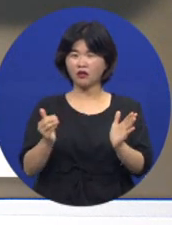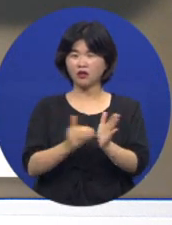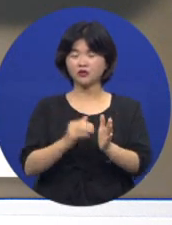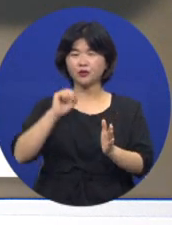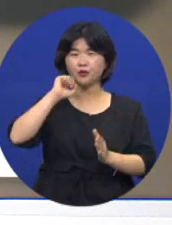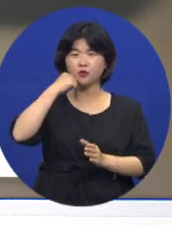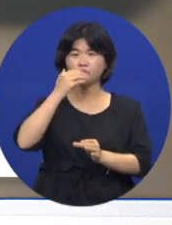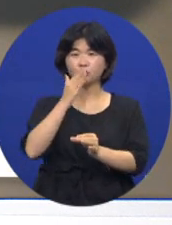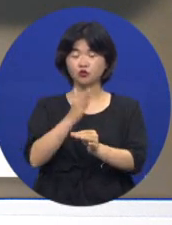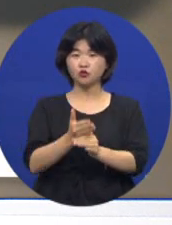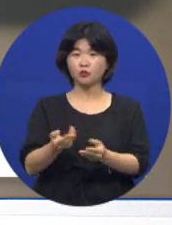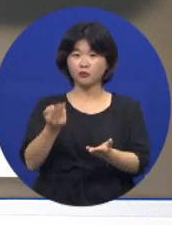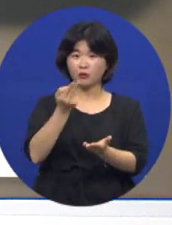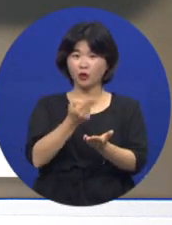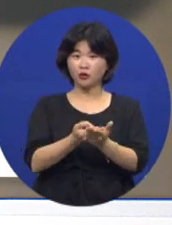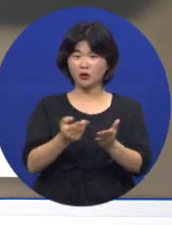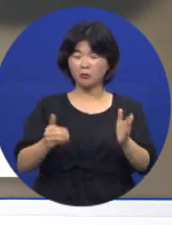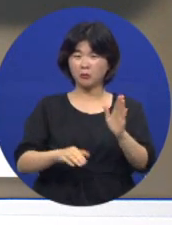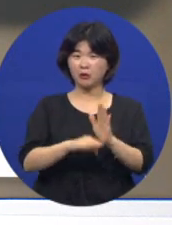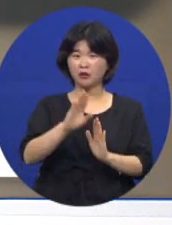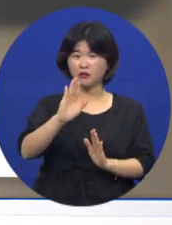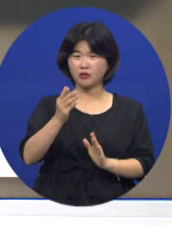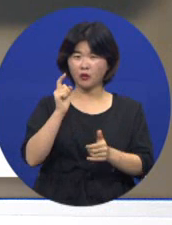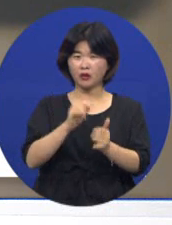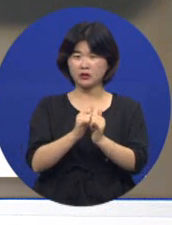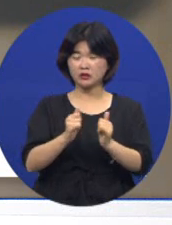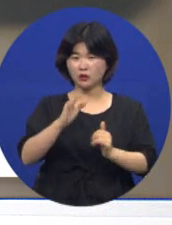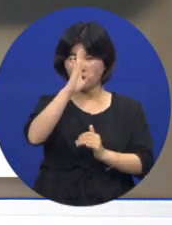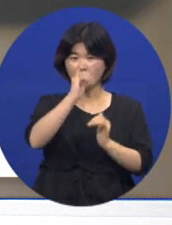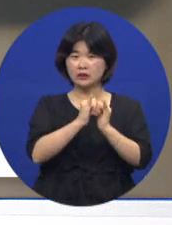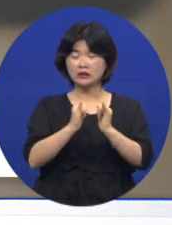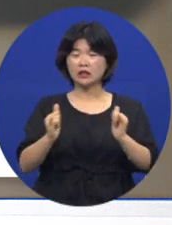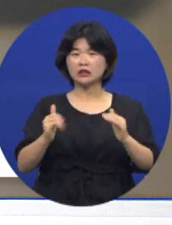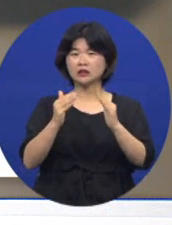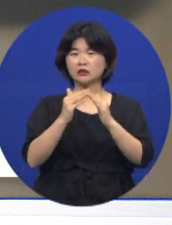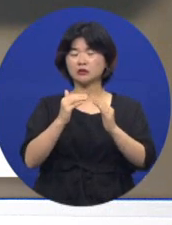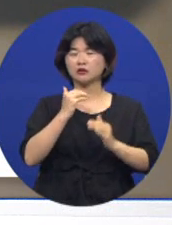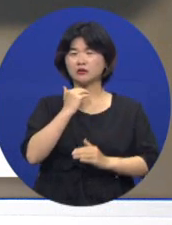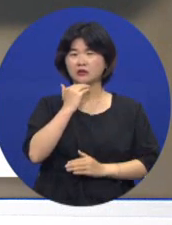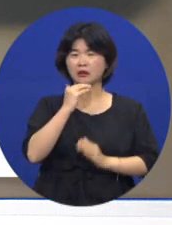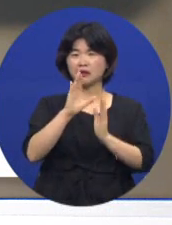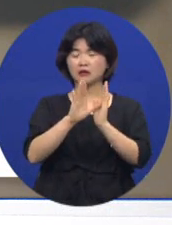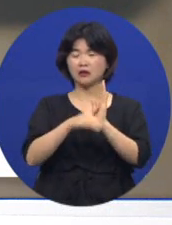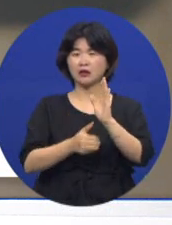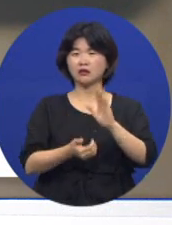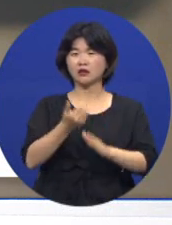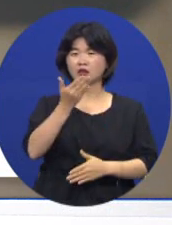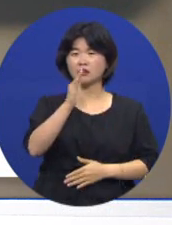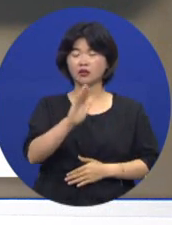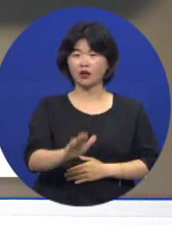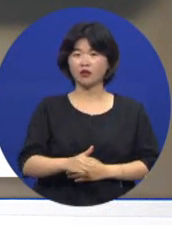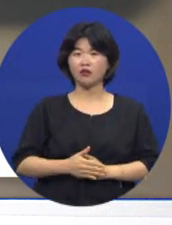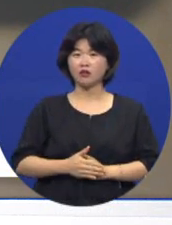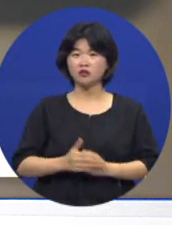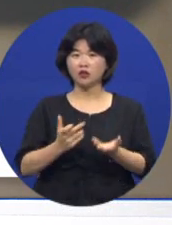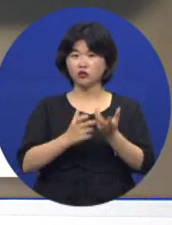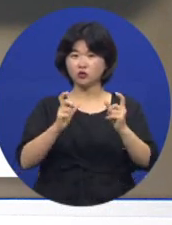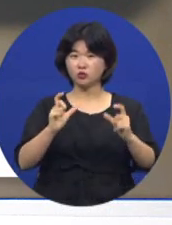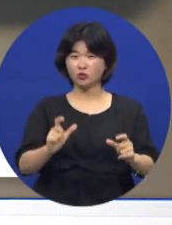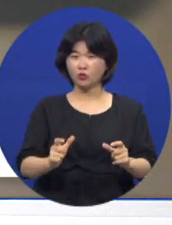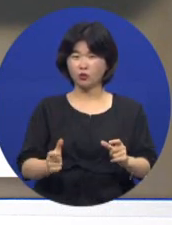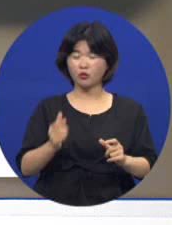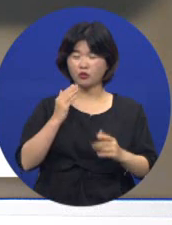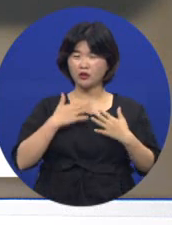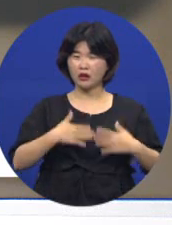걸렸습니다 병상 포화로 확진 판정을 받은 환자들이 자택에서 대기하는 경우도 벌어지는 가운데 제주도가